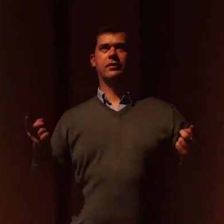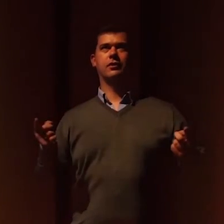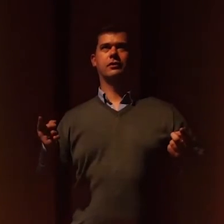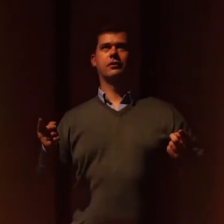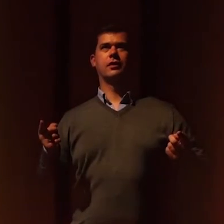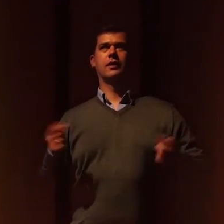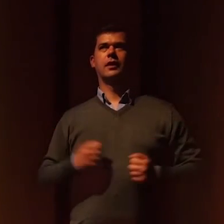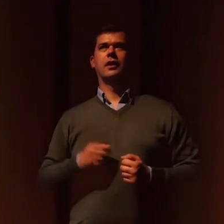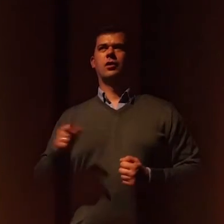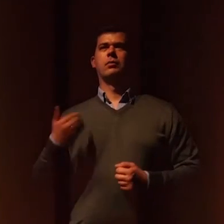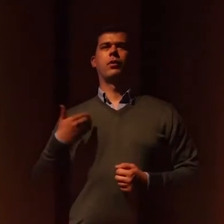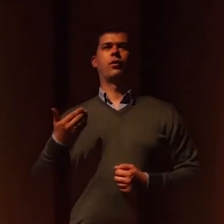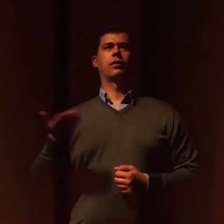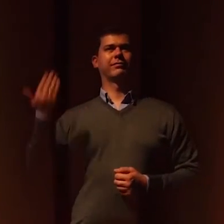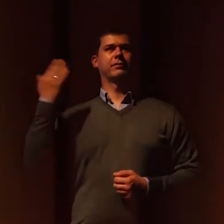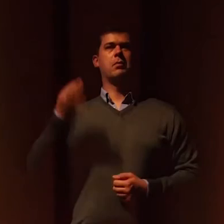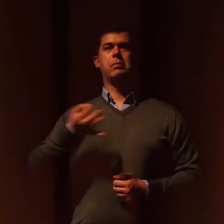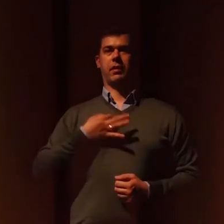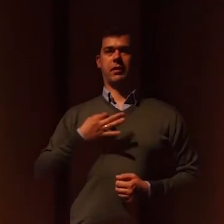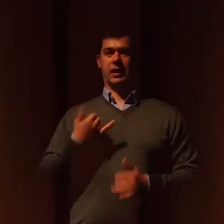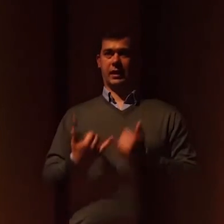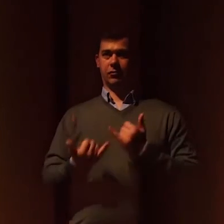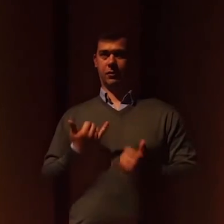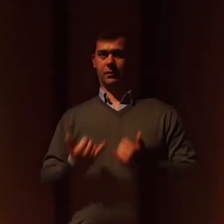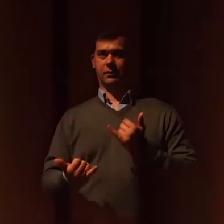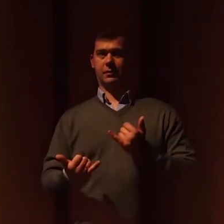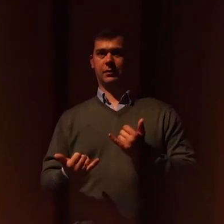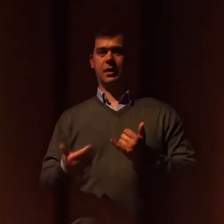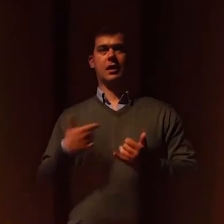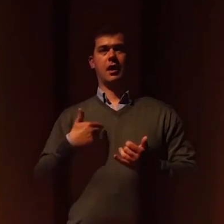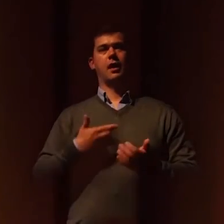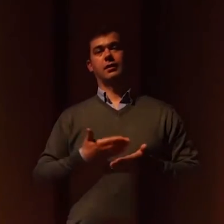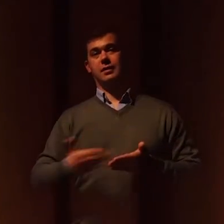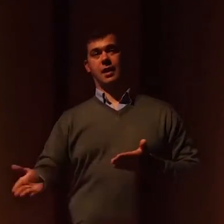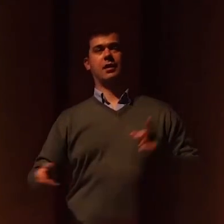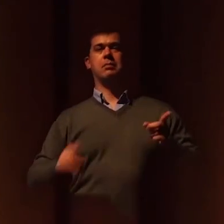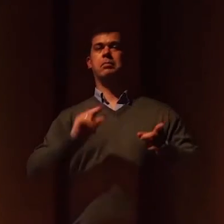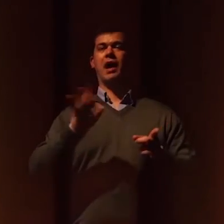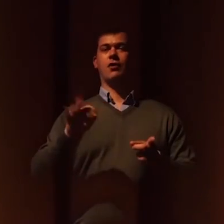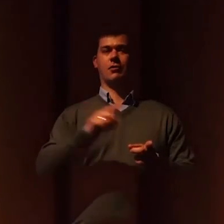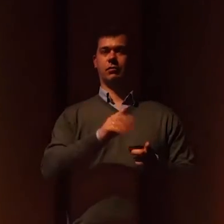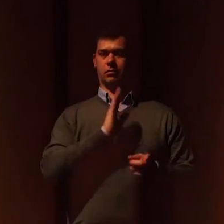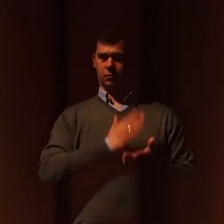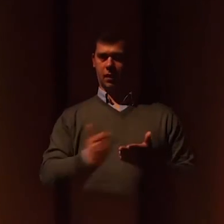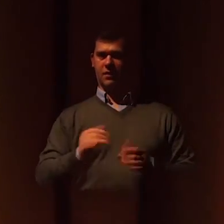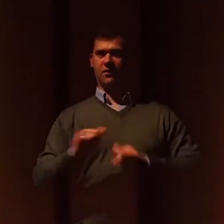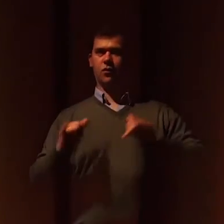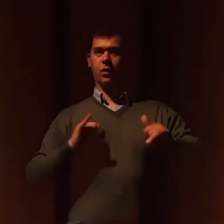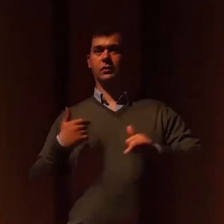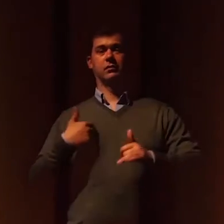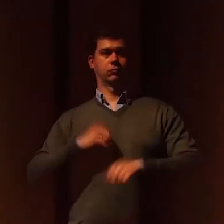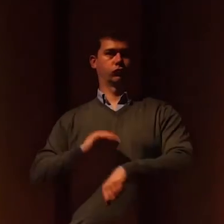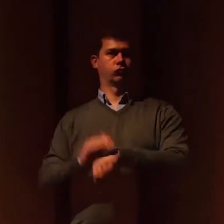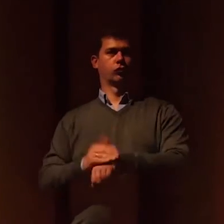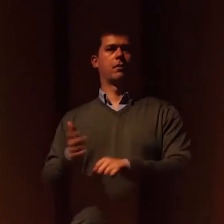że kiedy byłam pytana Czy gdyby właśnie dalej układ władzy był taki jak przed wyborami czy zgodziłabym się